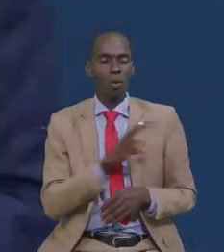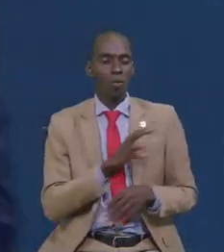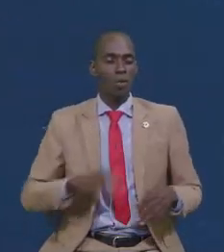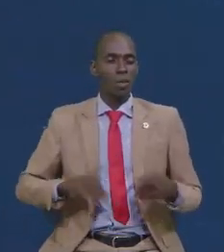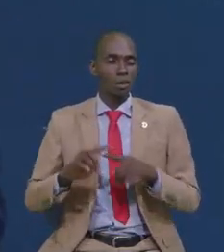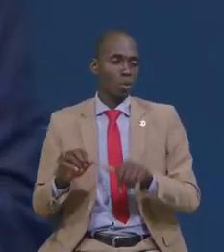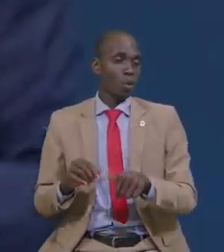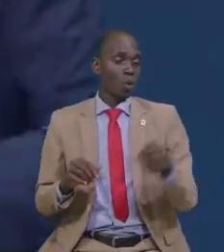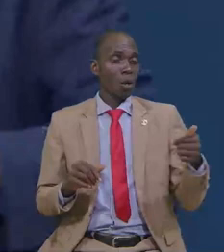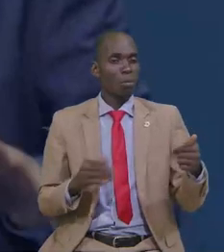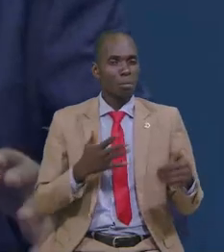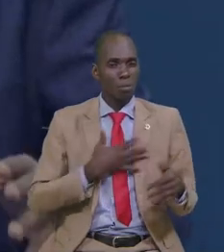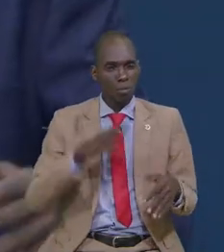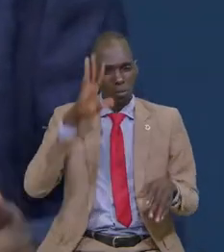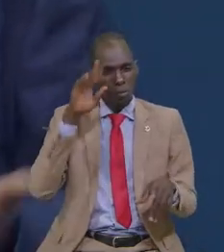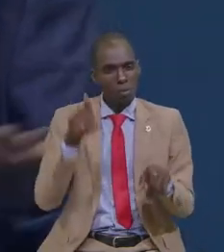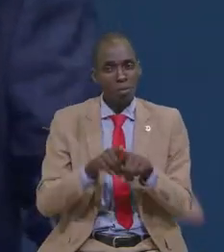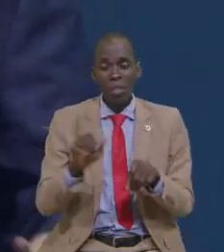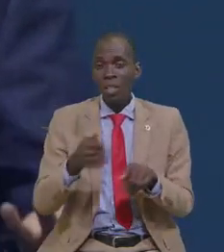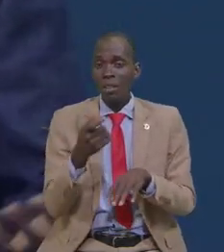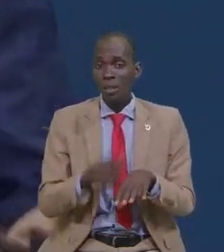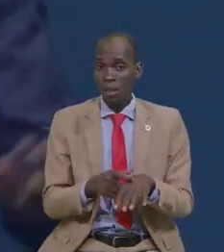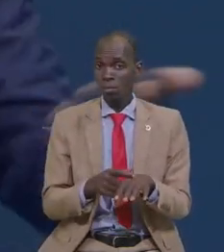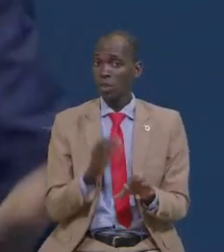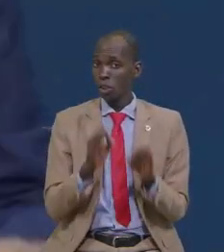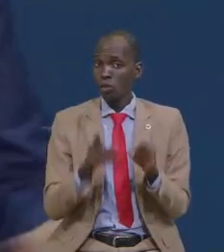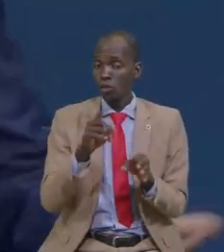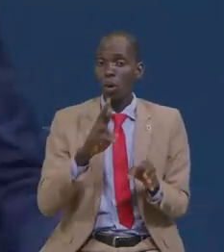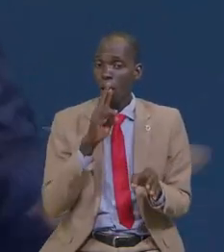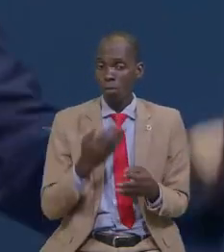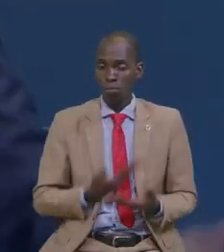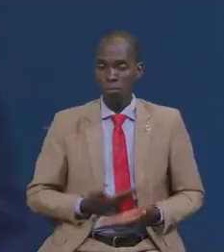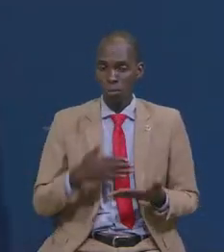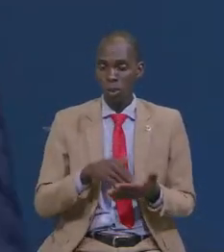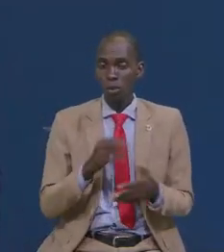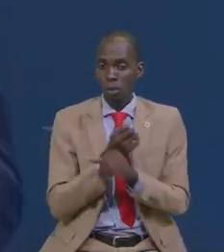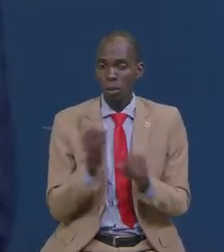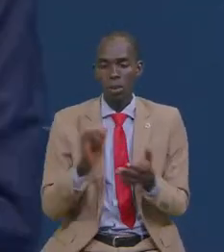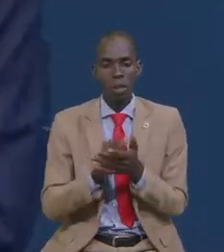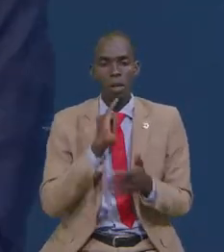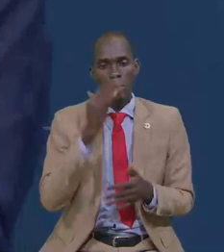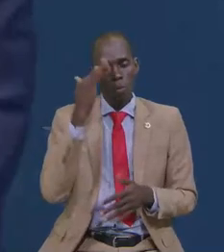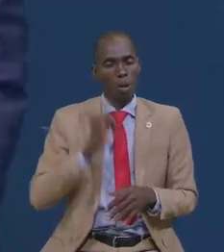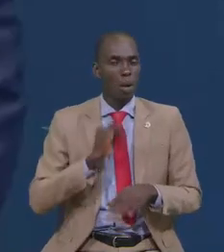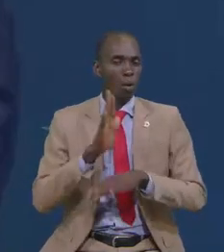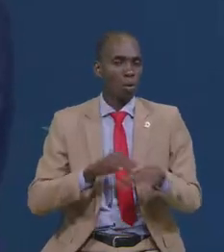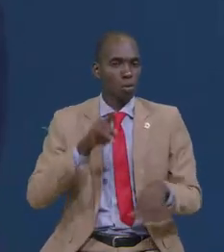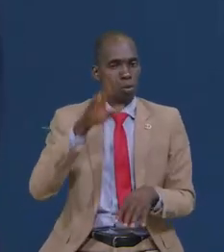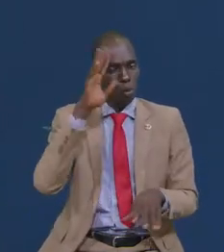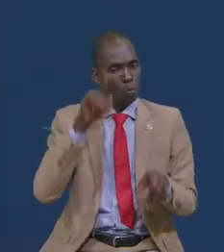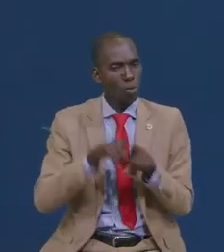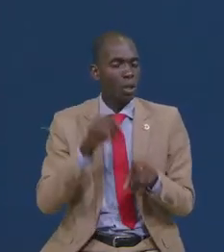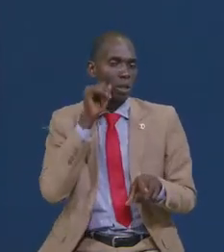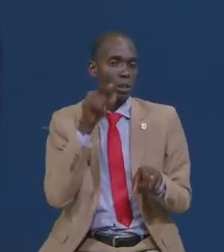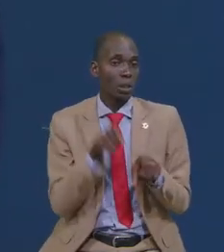ceux qui donnent la guérison de Christ aux autres. Mon frère, lorsque tu es né de nouveau, je t'appelle frère et soeur, tu es né de nouveau, je t'appelle